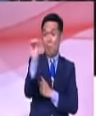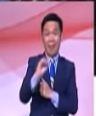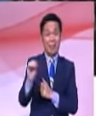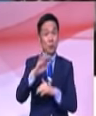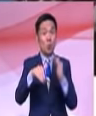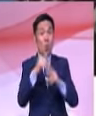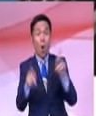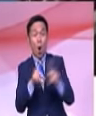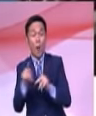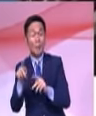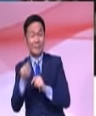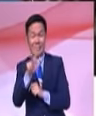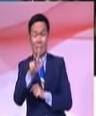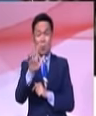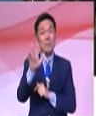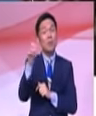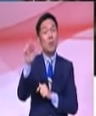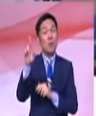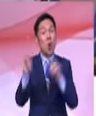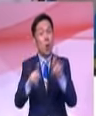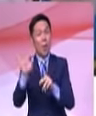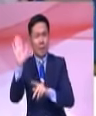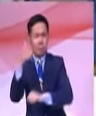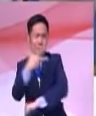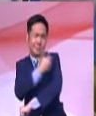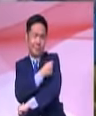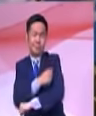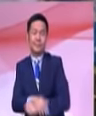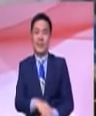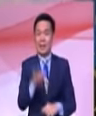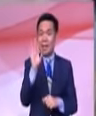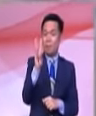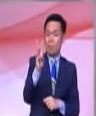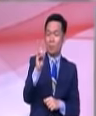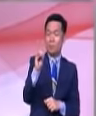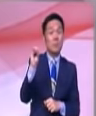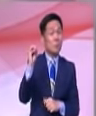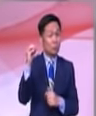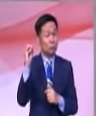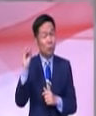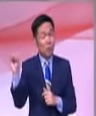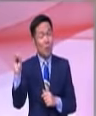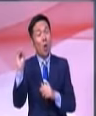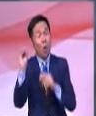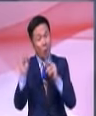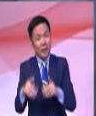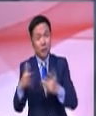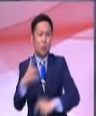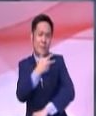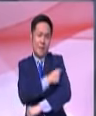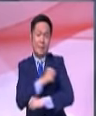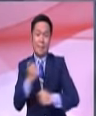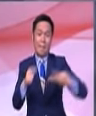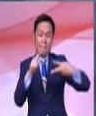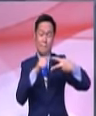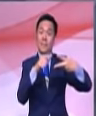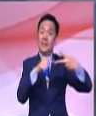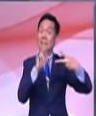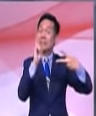keseluruhan penduduk iaitu 35,000 orang. Sejak Khamis lalu, 650 orang telah menerima dos pertama vaksin bagi fasa kedua